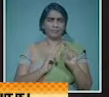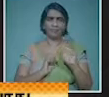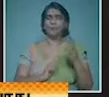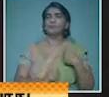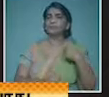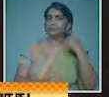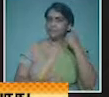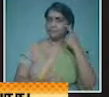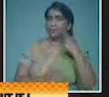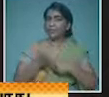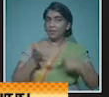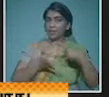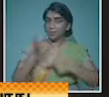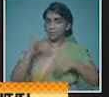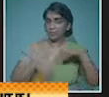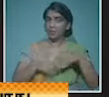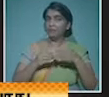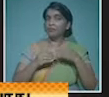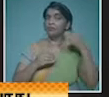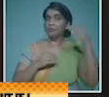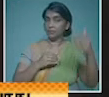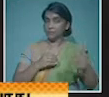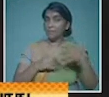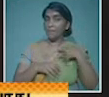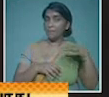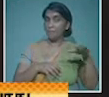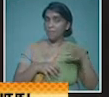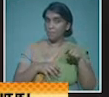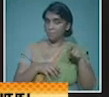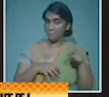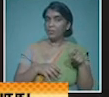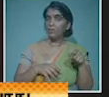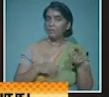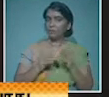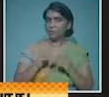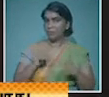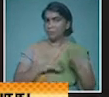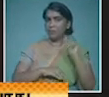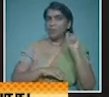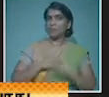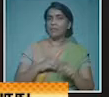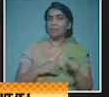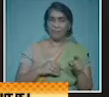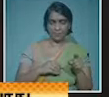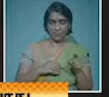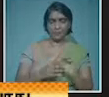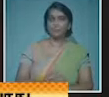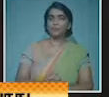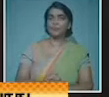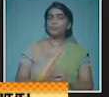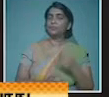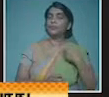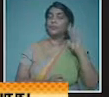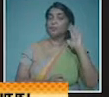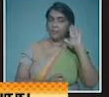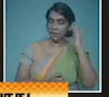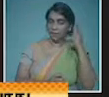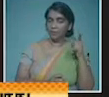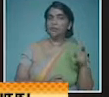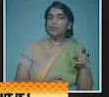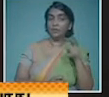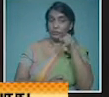அரசு நிறுவனங்களை விற்பனை செய்வதற்கு அரசாங்கத்திற்கு மக்களான இல்லை. நட்டமடைந்து வரும் அரசு நிறுவனங்களை விற்பனை செய்வது